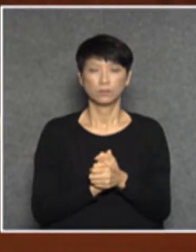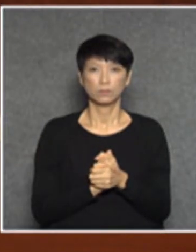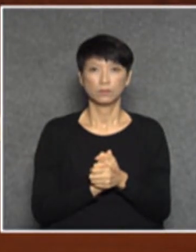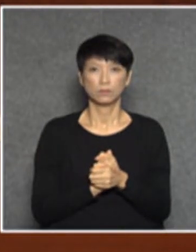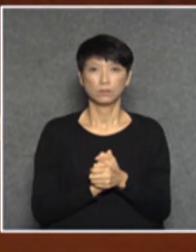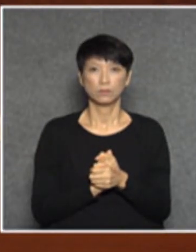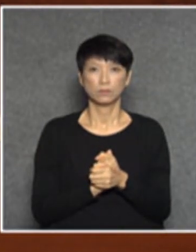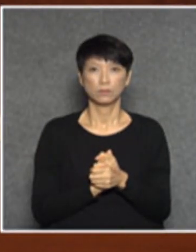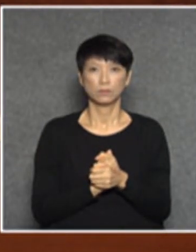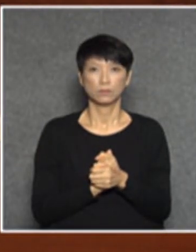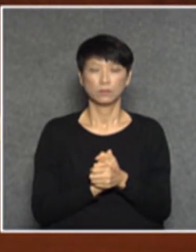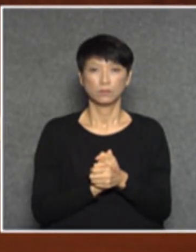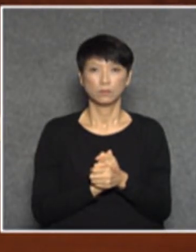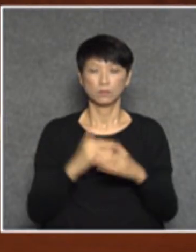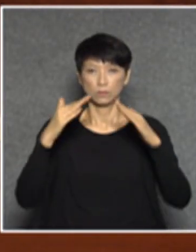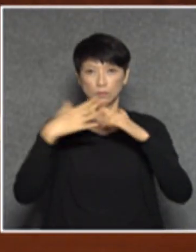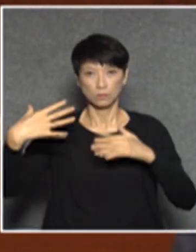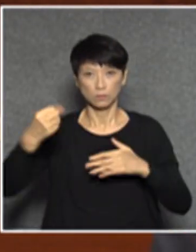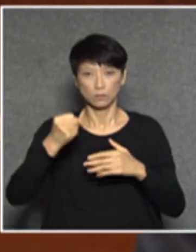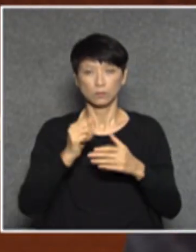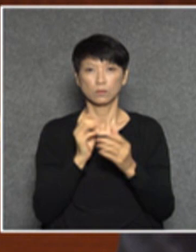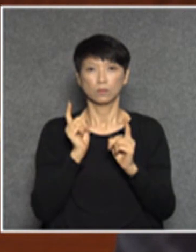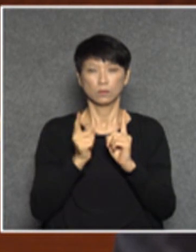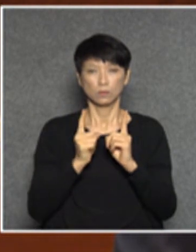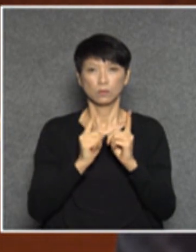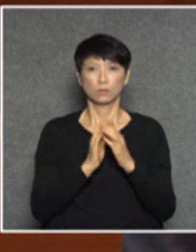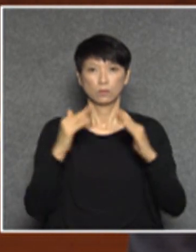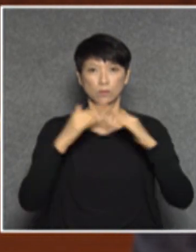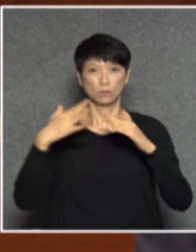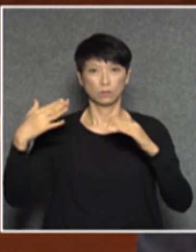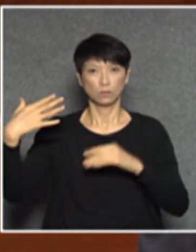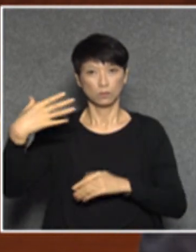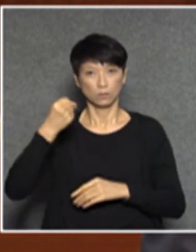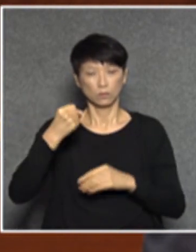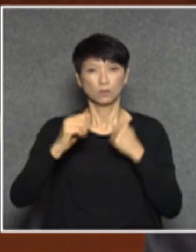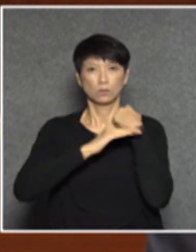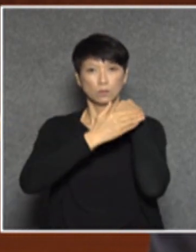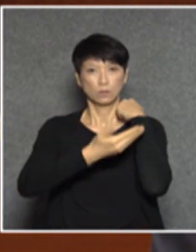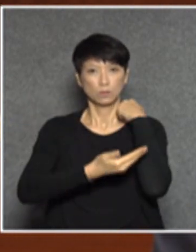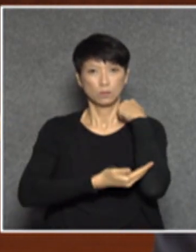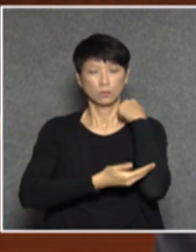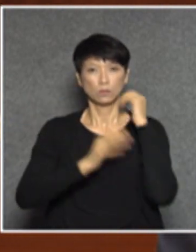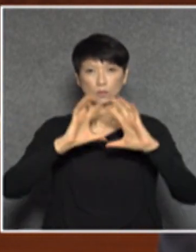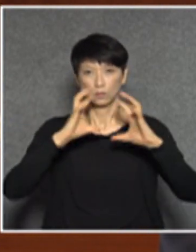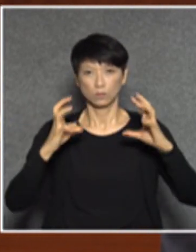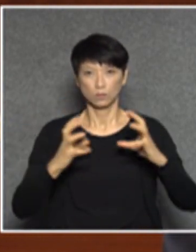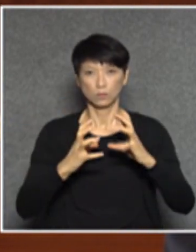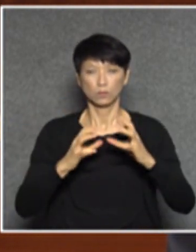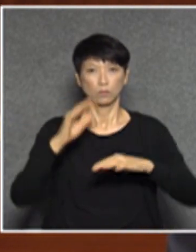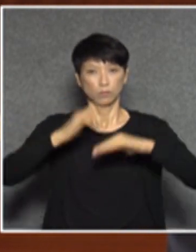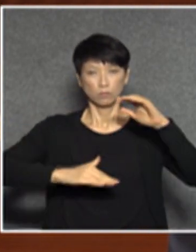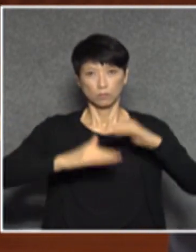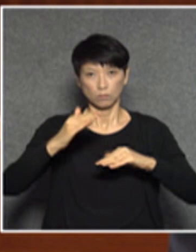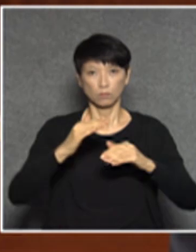讓有關嘅業主或者業主攬法團咧，係知道相關嘅技術同